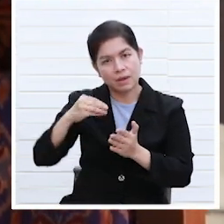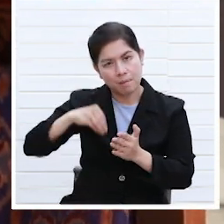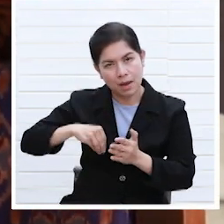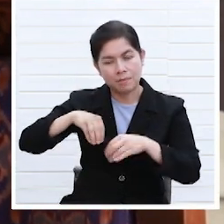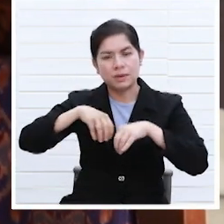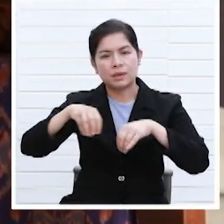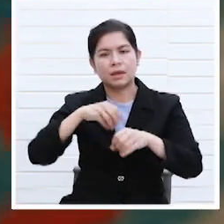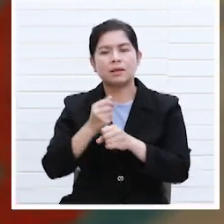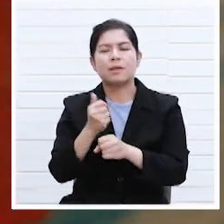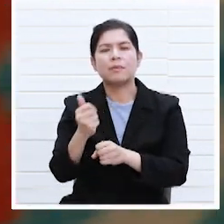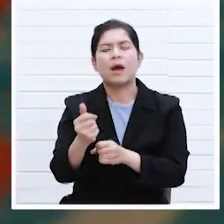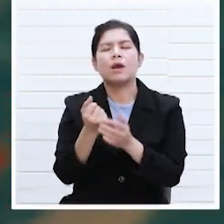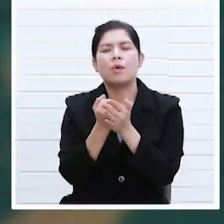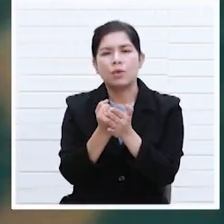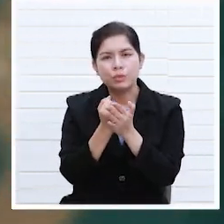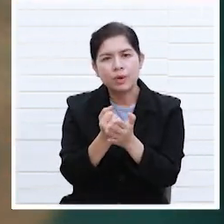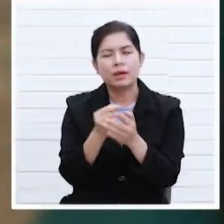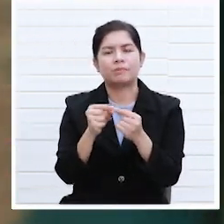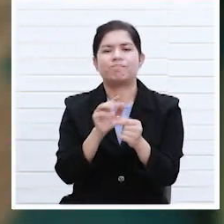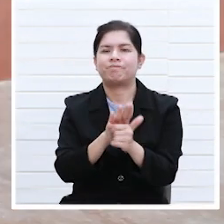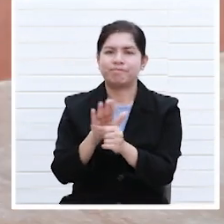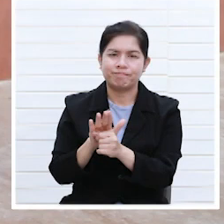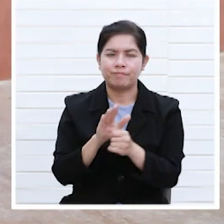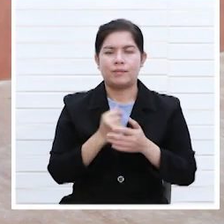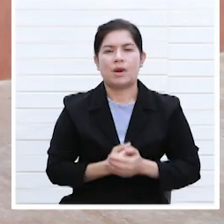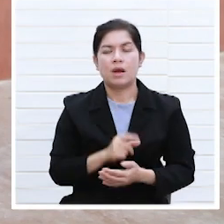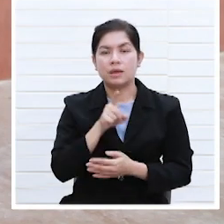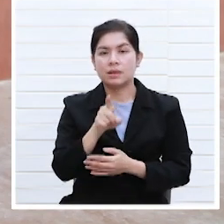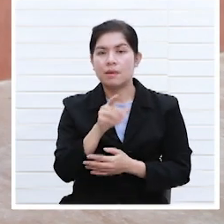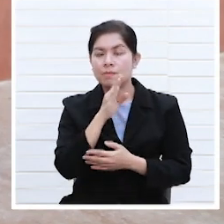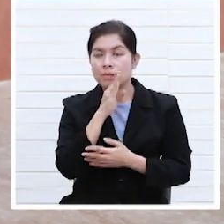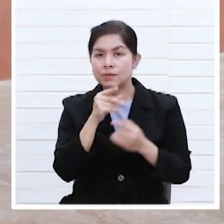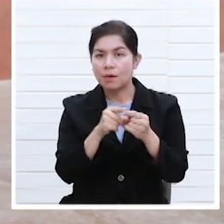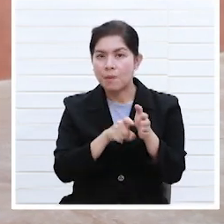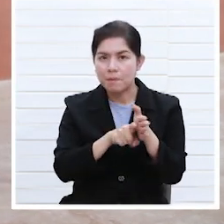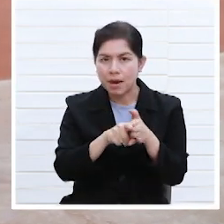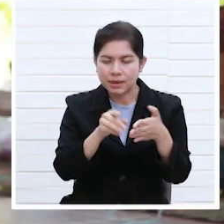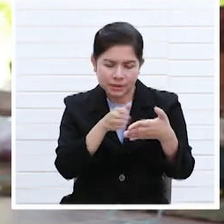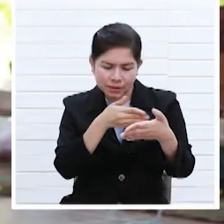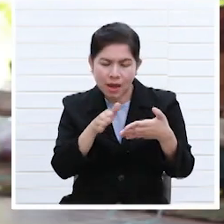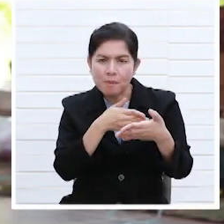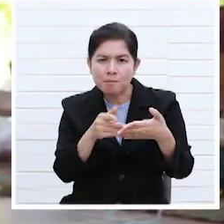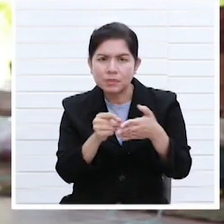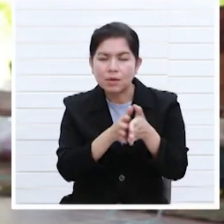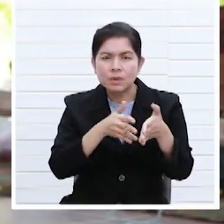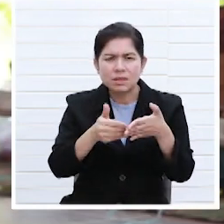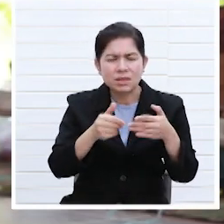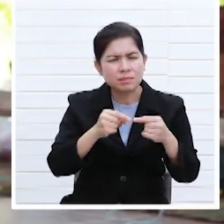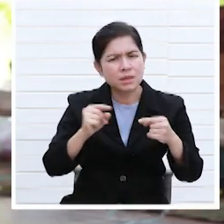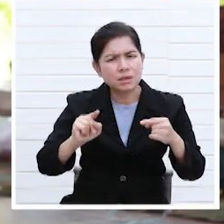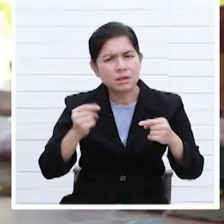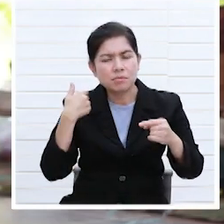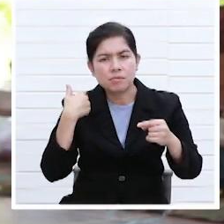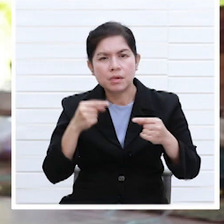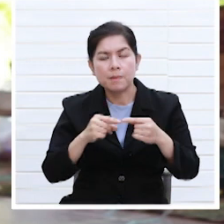การได ้ครับ เราก็คือเอื้อกันคุยกัน ไม้แต้มสีอย่างเงี้ยถ้าถามคุณแม่สุพรรณีเนี่ยมันยังทำอะไรได้ต่ออีกไหมครับถ้